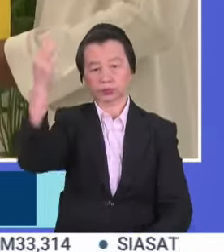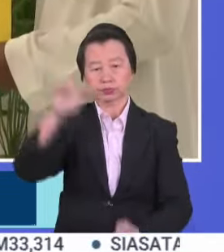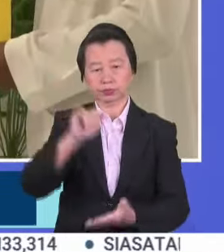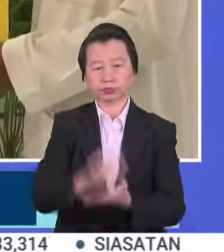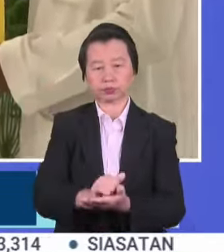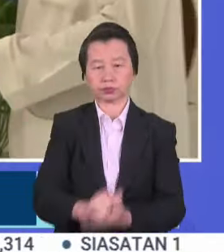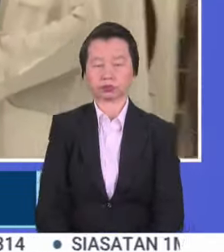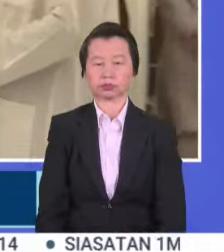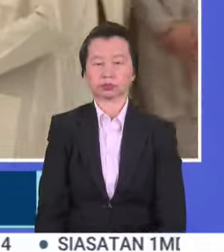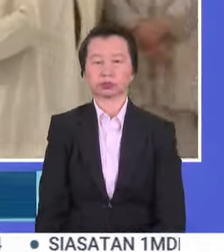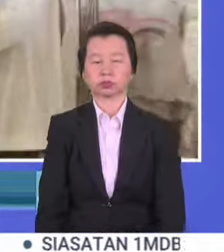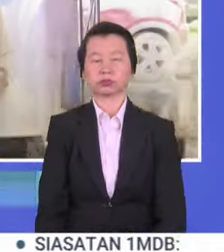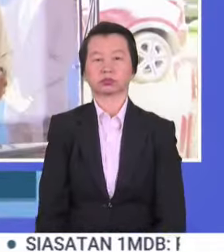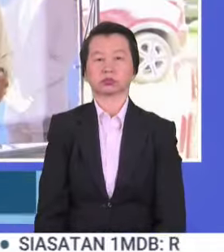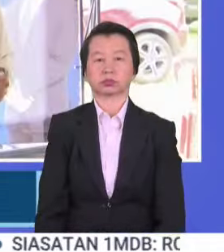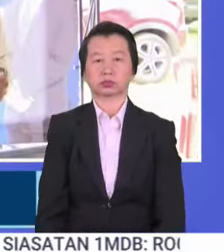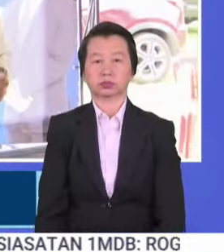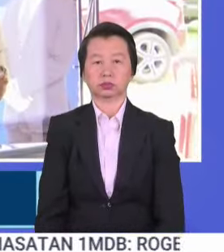tersebut.